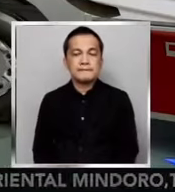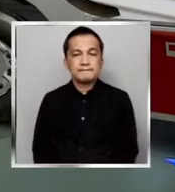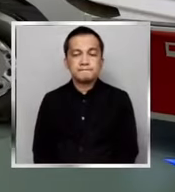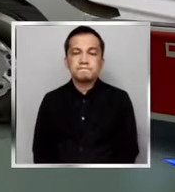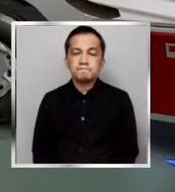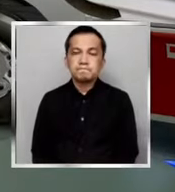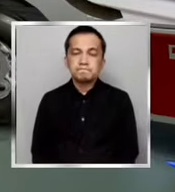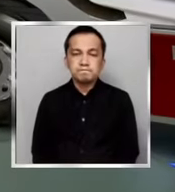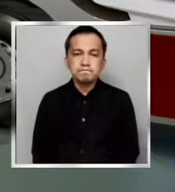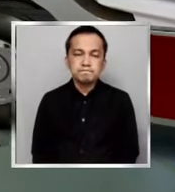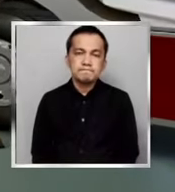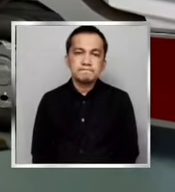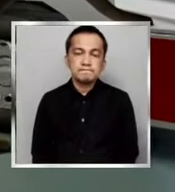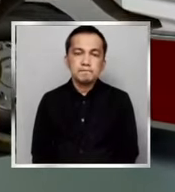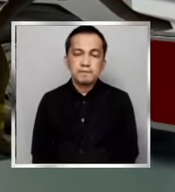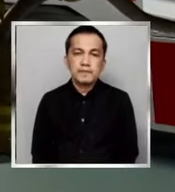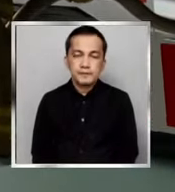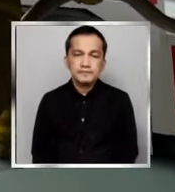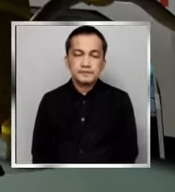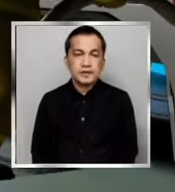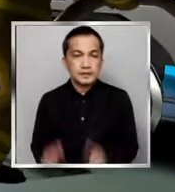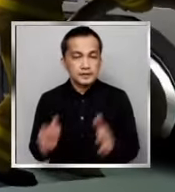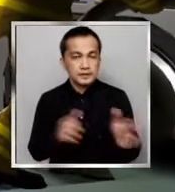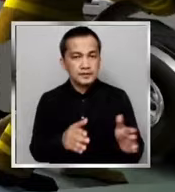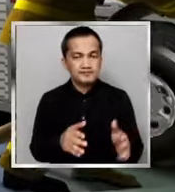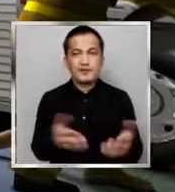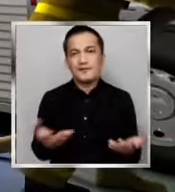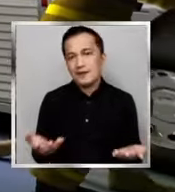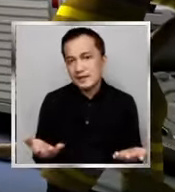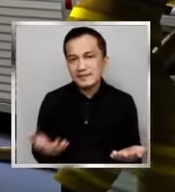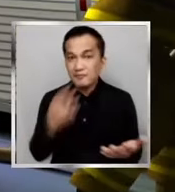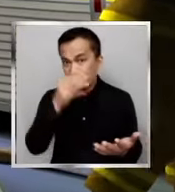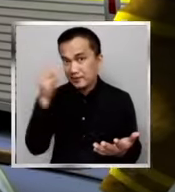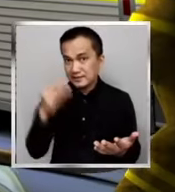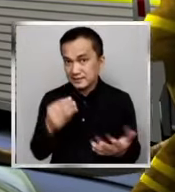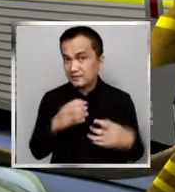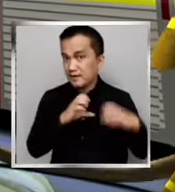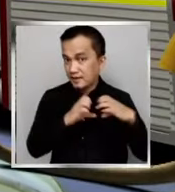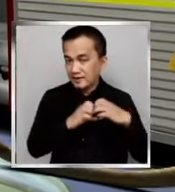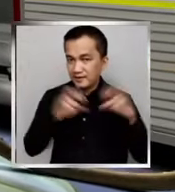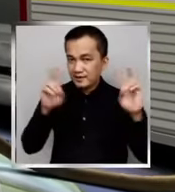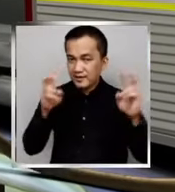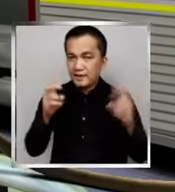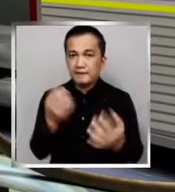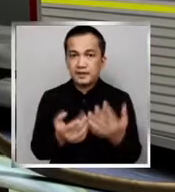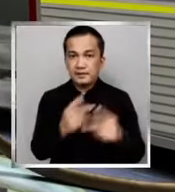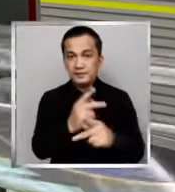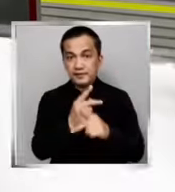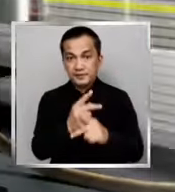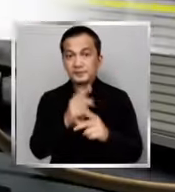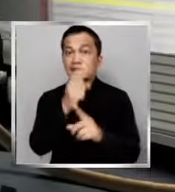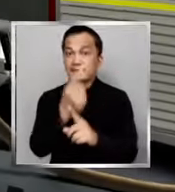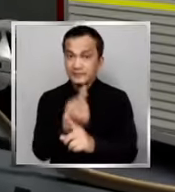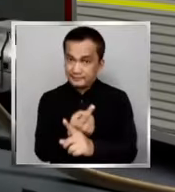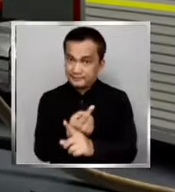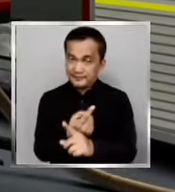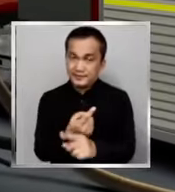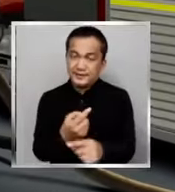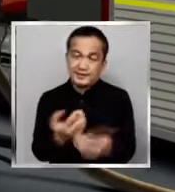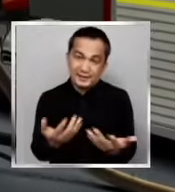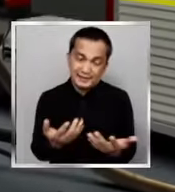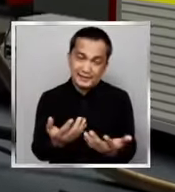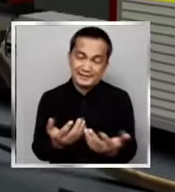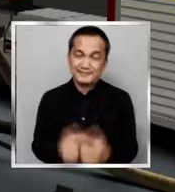Oras pumasok ng Marso mga kapuso ang binansagang fire prevention month Wala pa man yan e mahigit